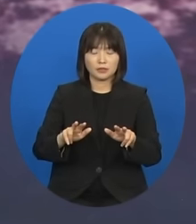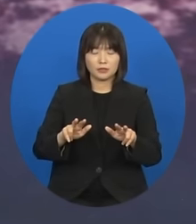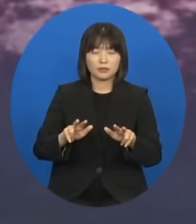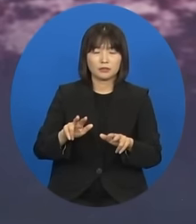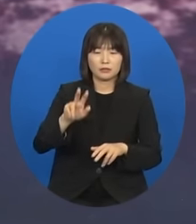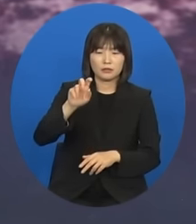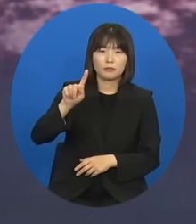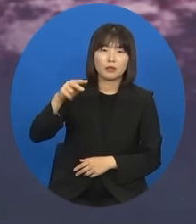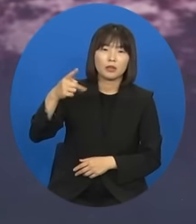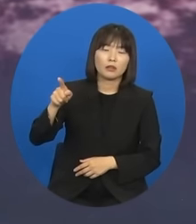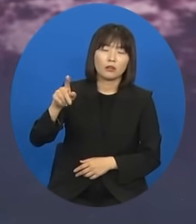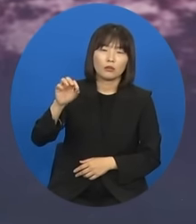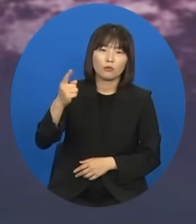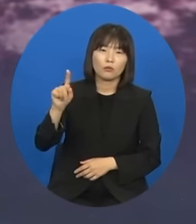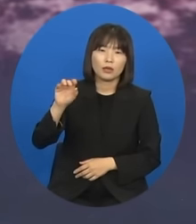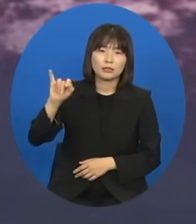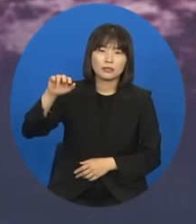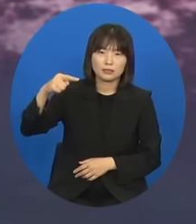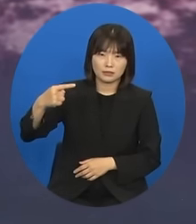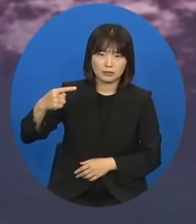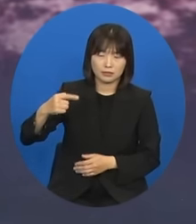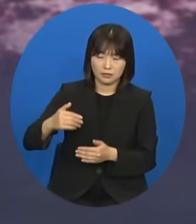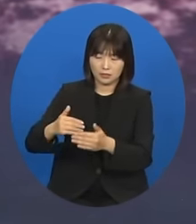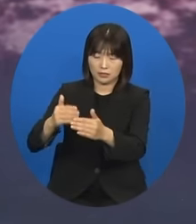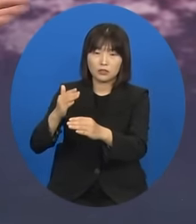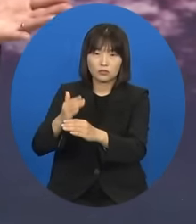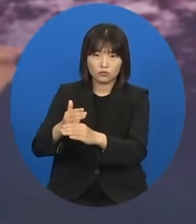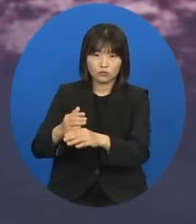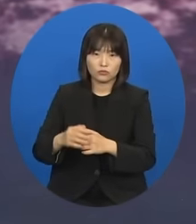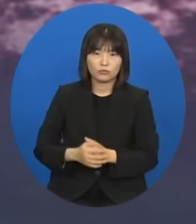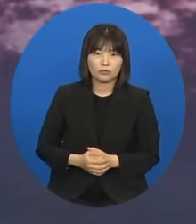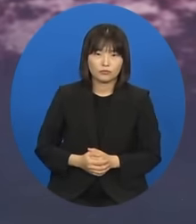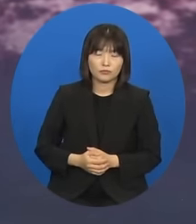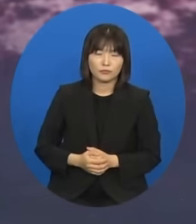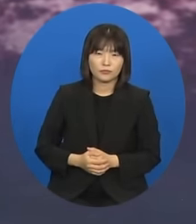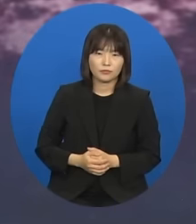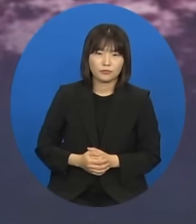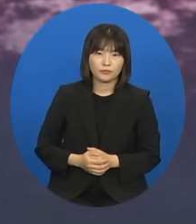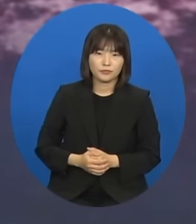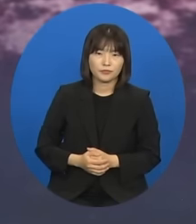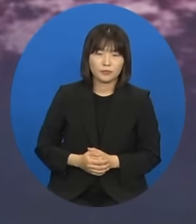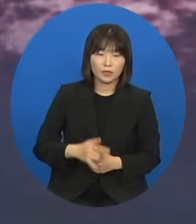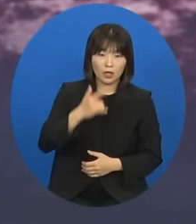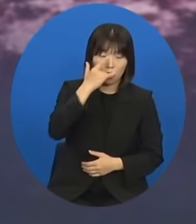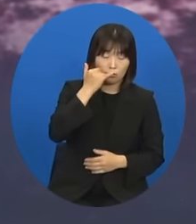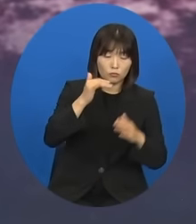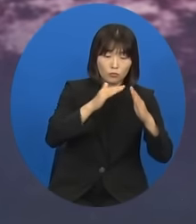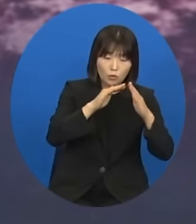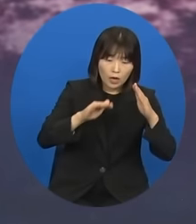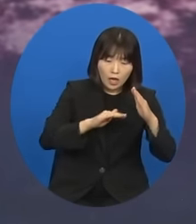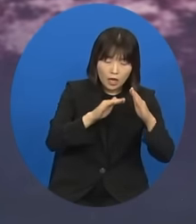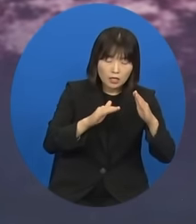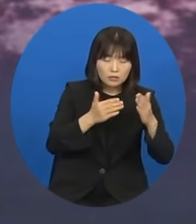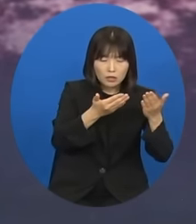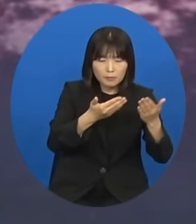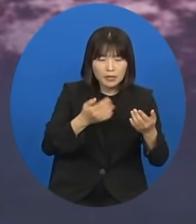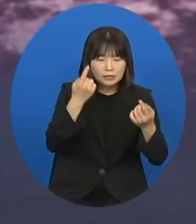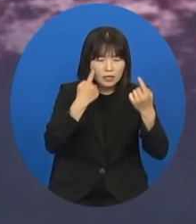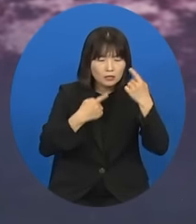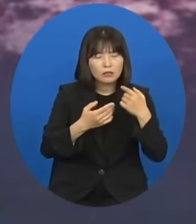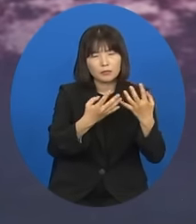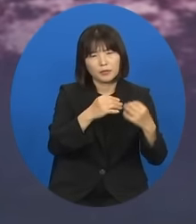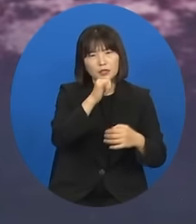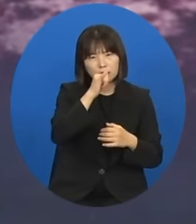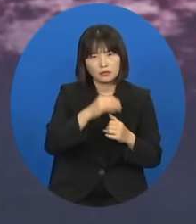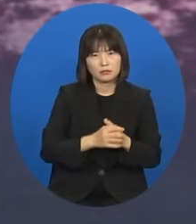중인데요 원가족에서 받은 상처가 엄청 많습니다 근데 그 원 가족도 원 가족이 또